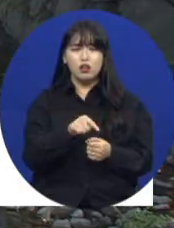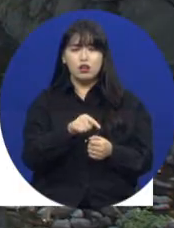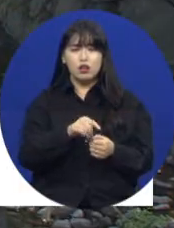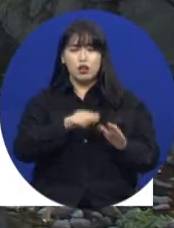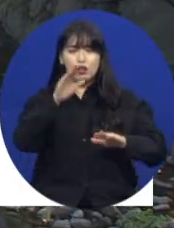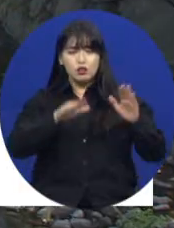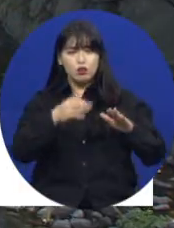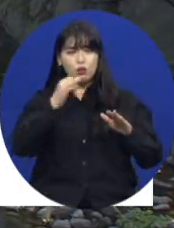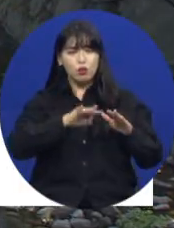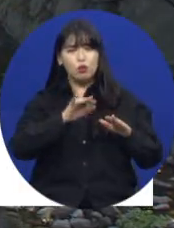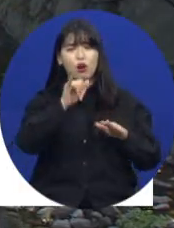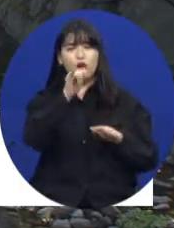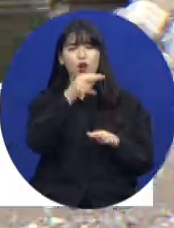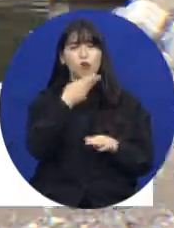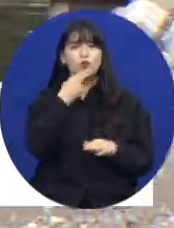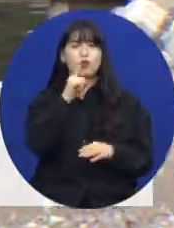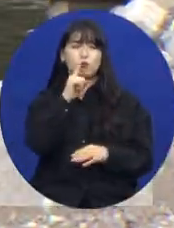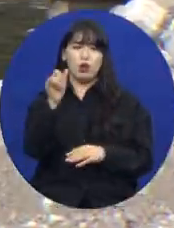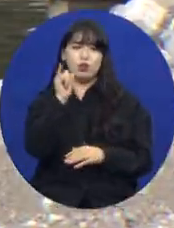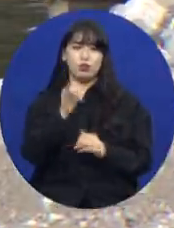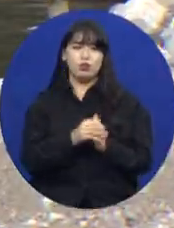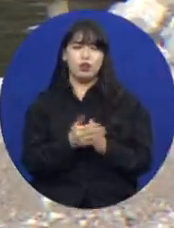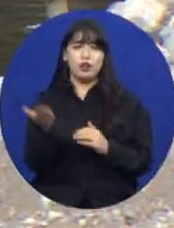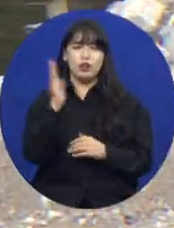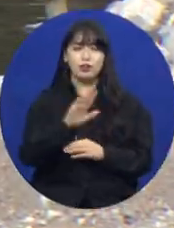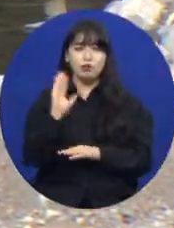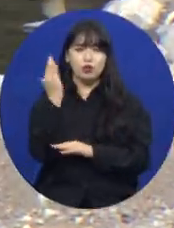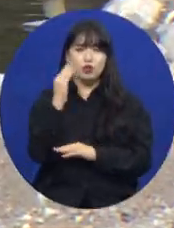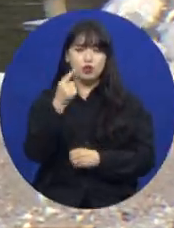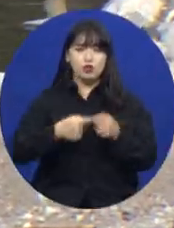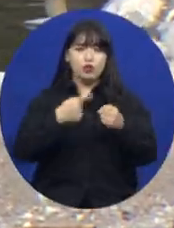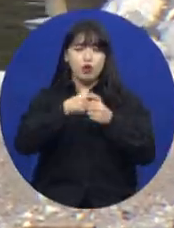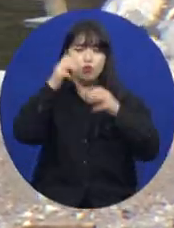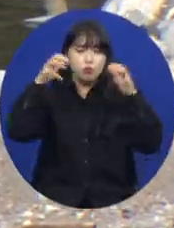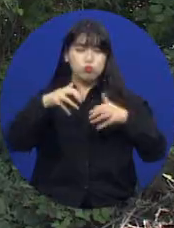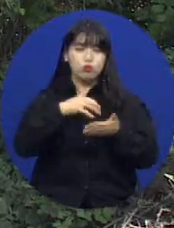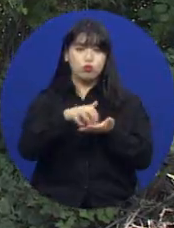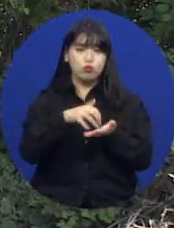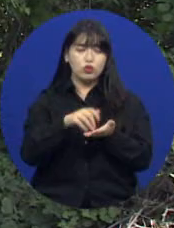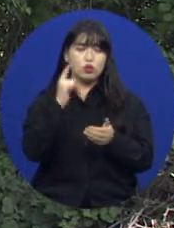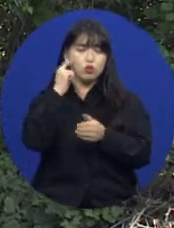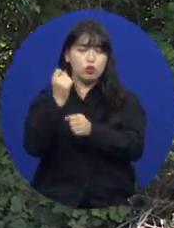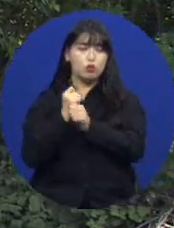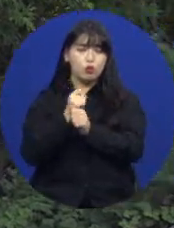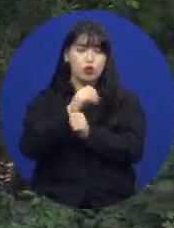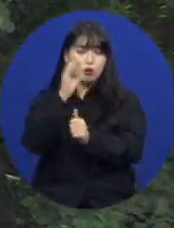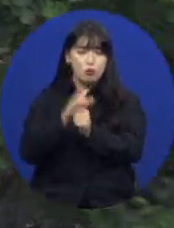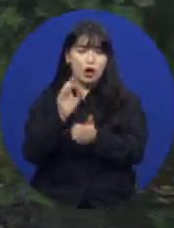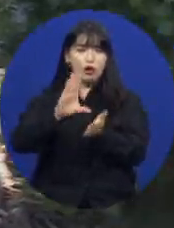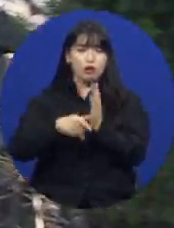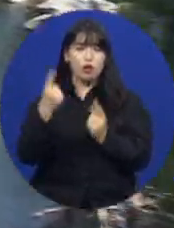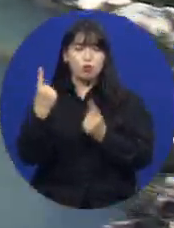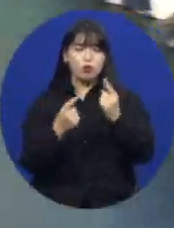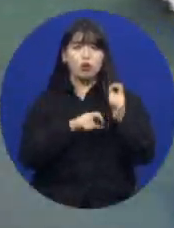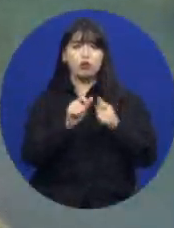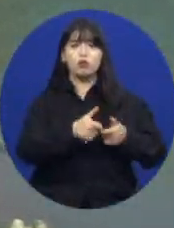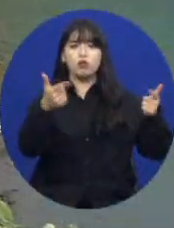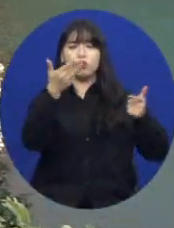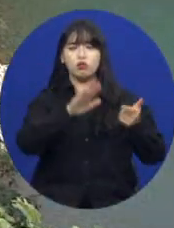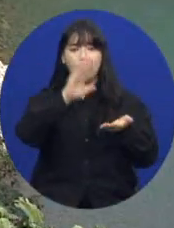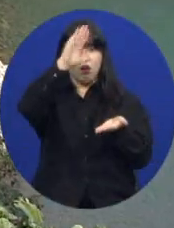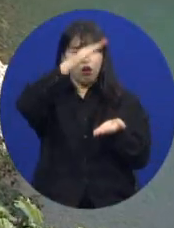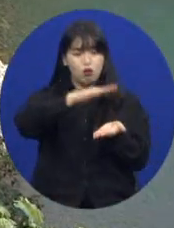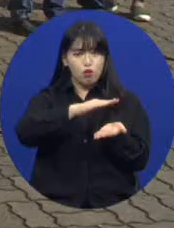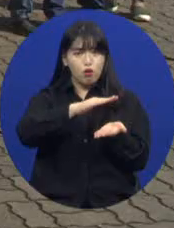차수하는 효과밖에 없는 거라고 하는데. 하지만 최근 연간 강우량은 용역 실시 전보다 늘었는데도 수위는 낮아지지